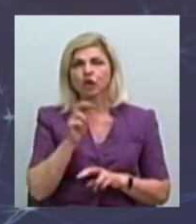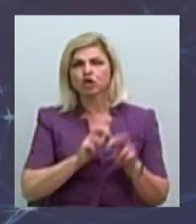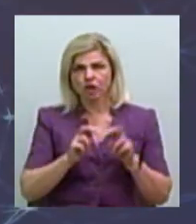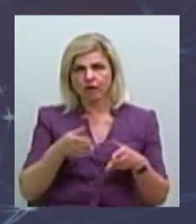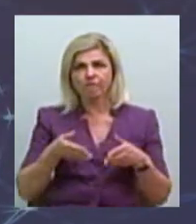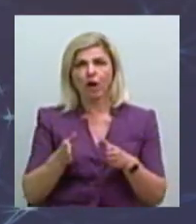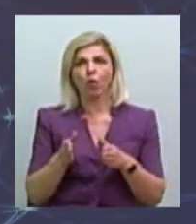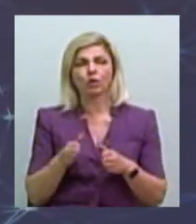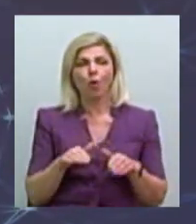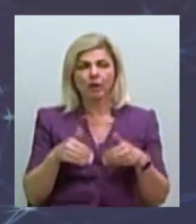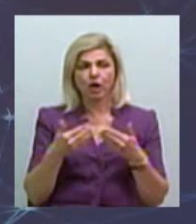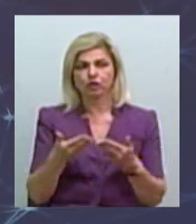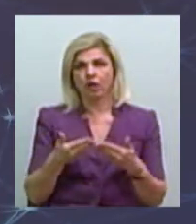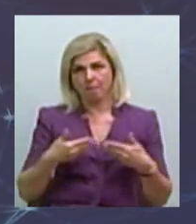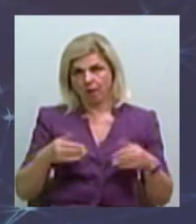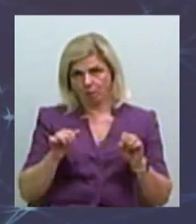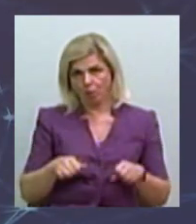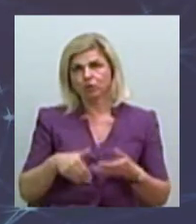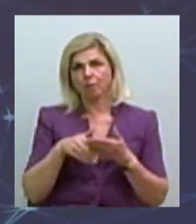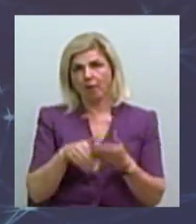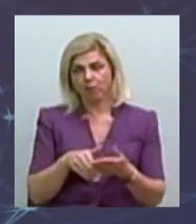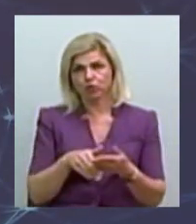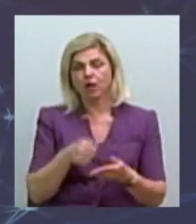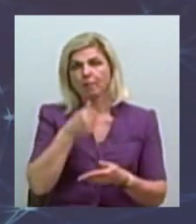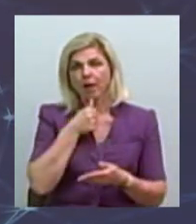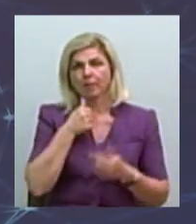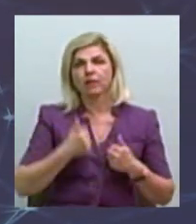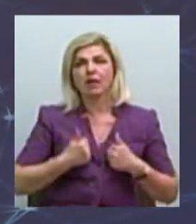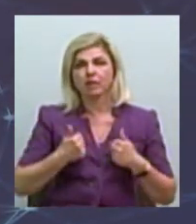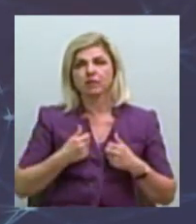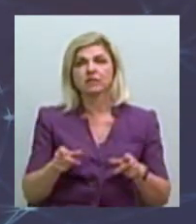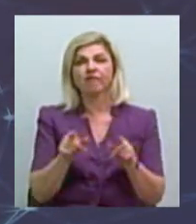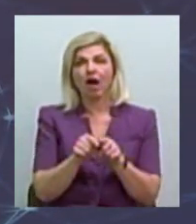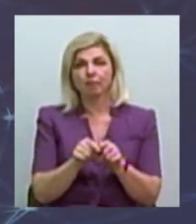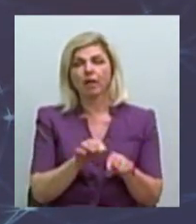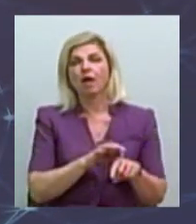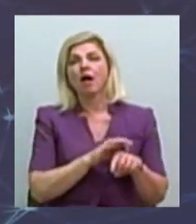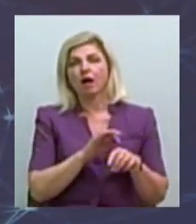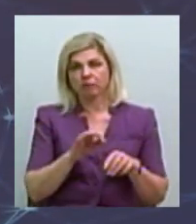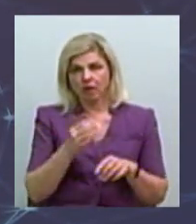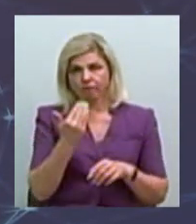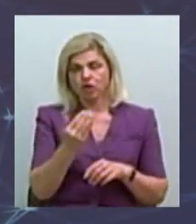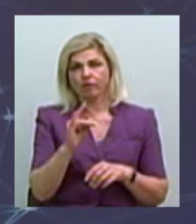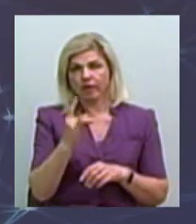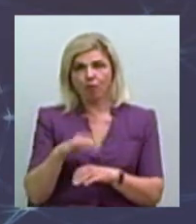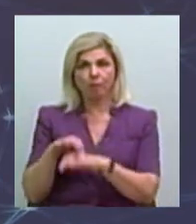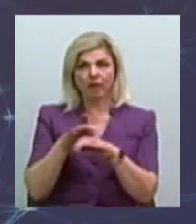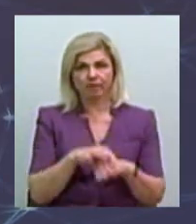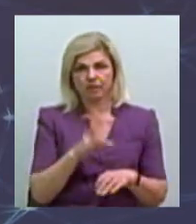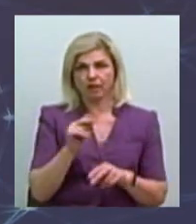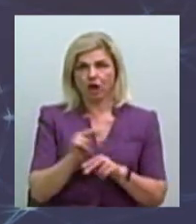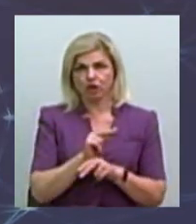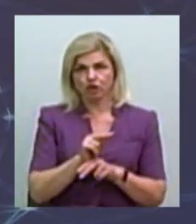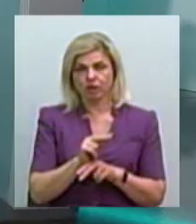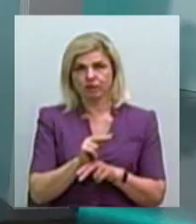и обращайтесь. Мы можем помочь, даже попытаться вместе с вами привести вашего ребенка на лечение. Об'яснити,